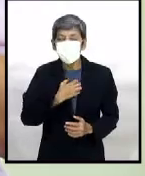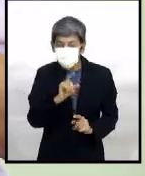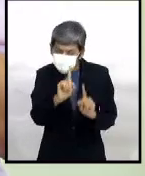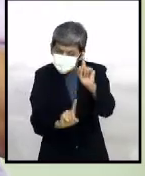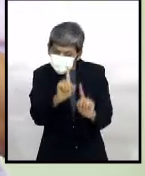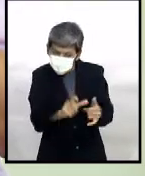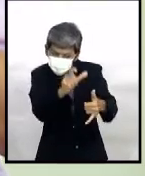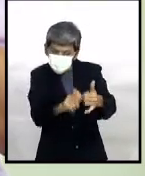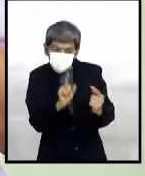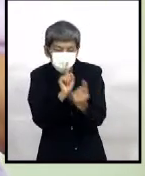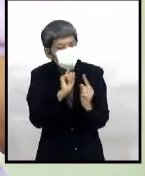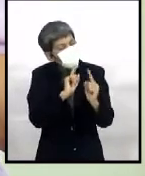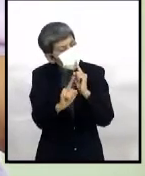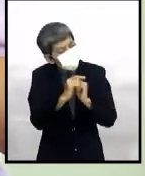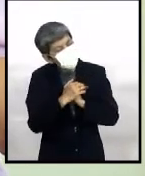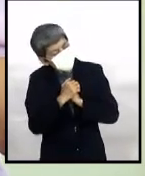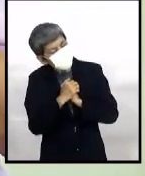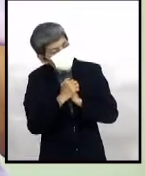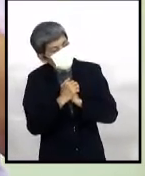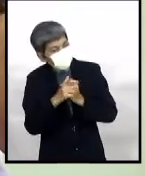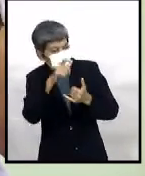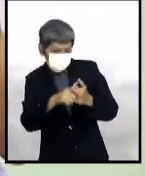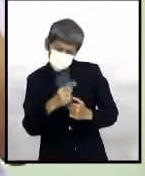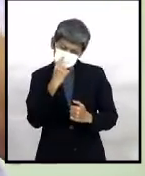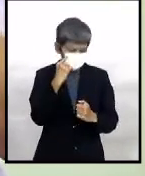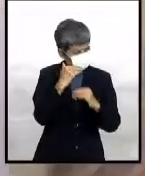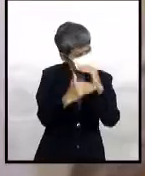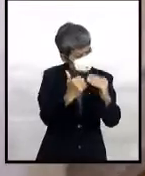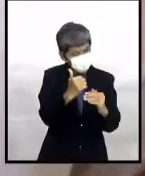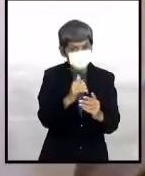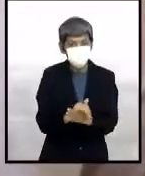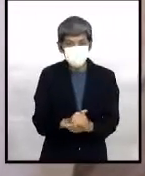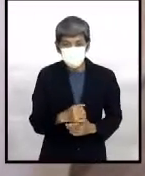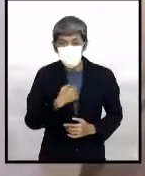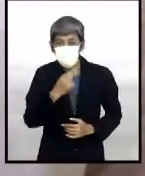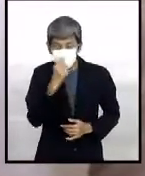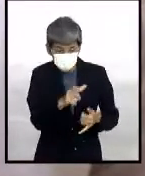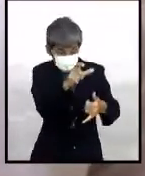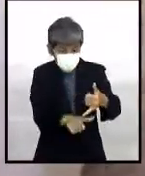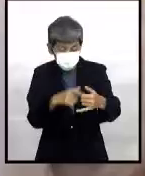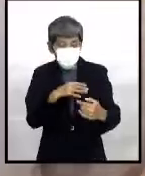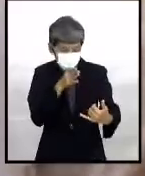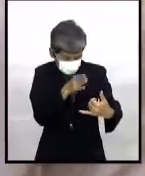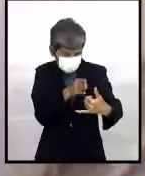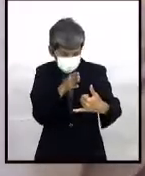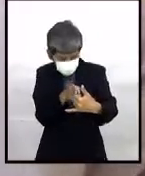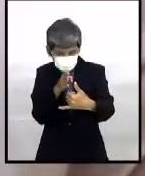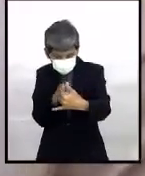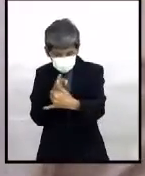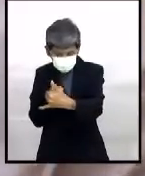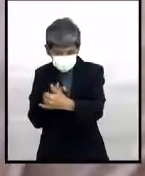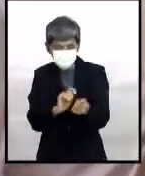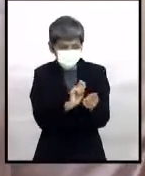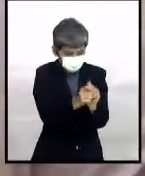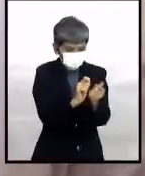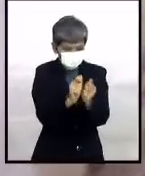ประเมินเด็กมาคุยกันเด็กมาเจอว่าเออเราจะไปทางไหนต่อเด็กคนนี้เขามีอะไรที่น่าพัฒนา คุณนัทดูเป็นทีละคนทีละคน ใช ่แล้วก็ปรับปรุงเ